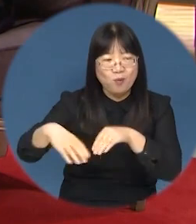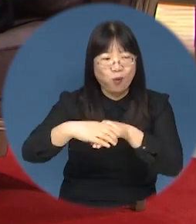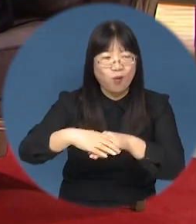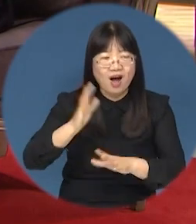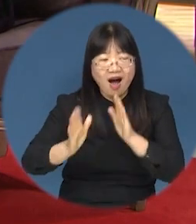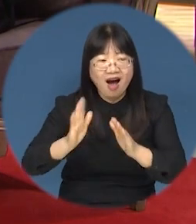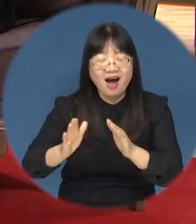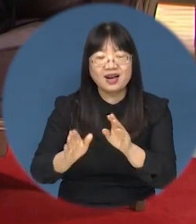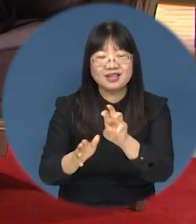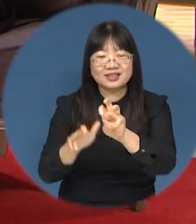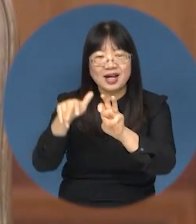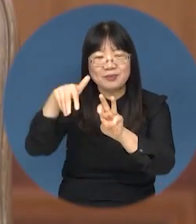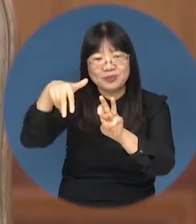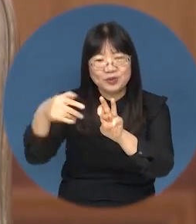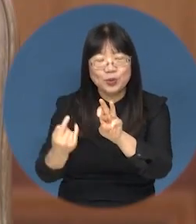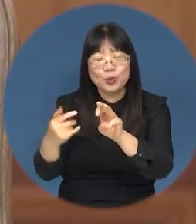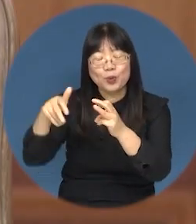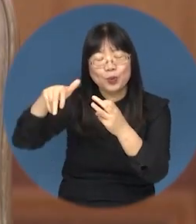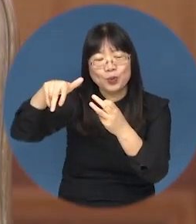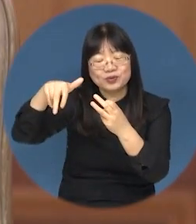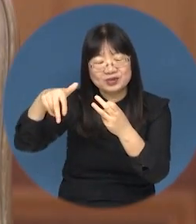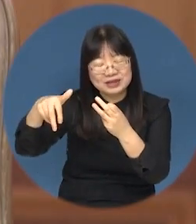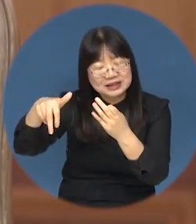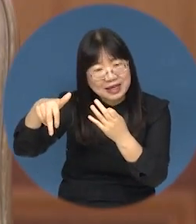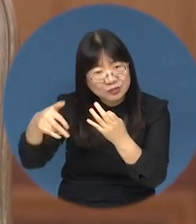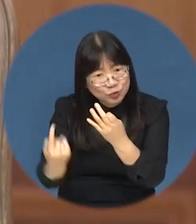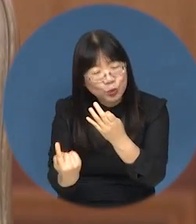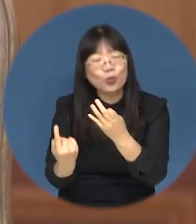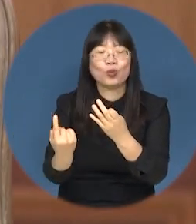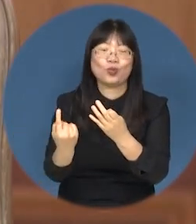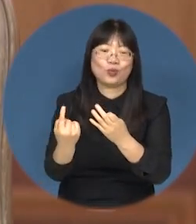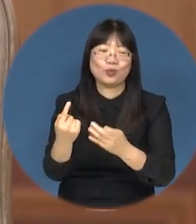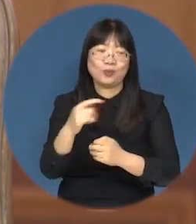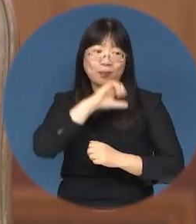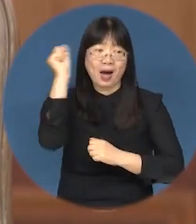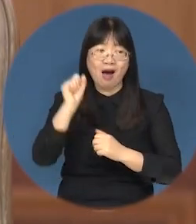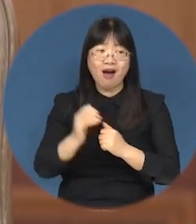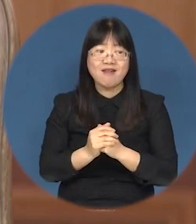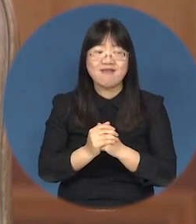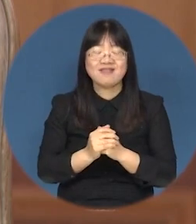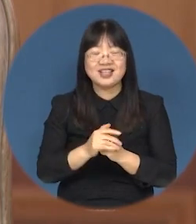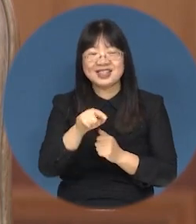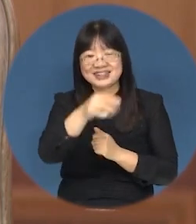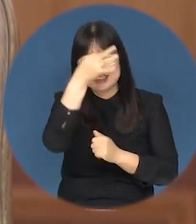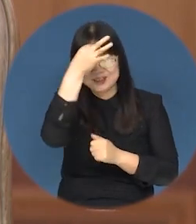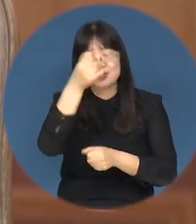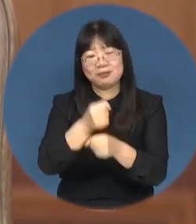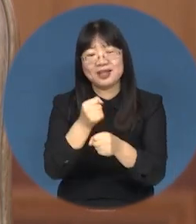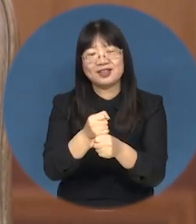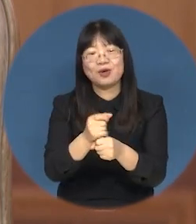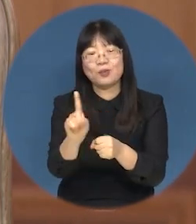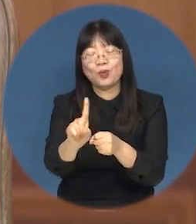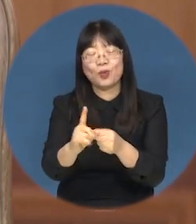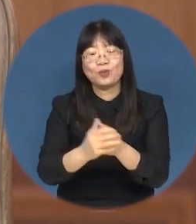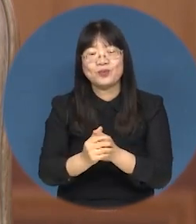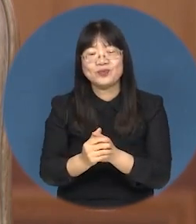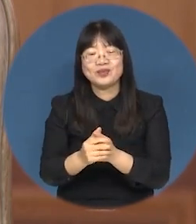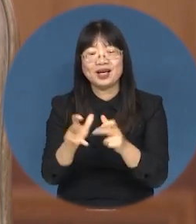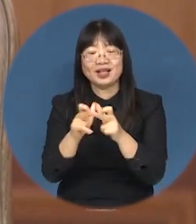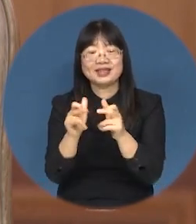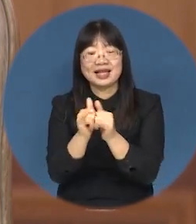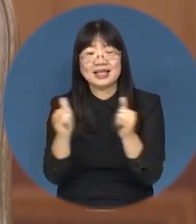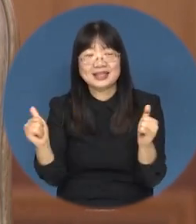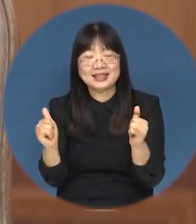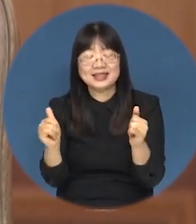저희도 놀랐습니다. 그래서 그게 개발이 된 게, 이제 조금 전에 말씀드렸다시피 그 어떤 그